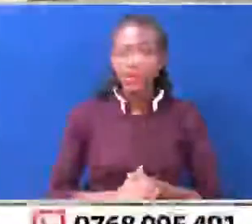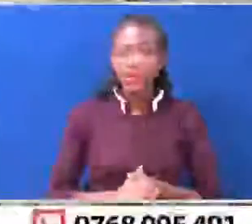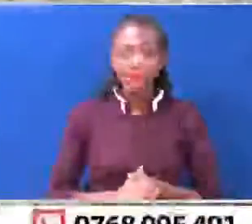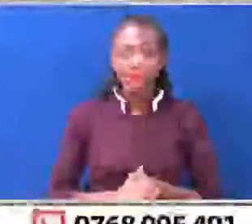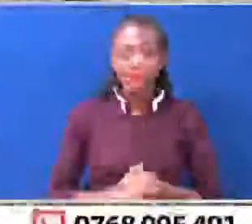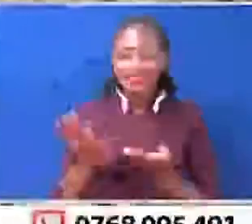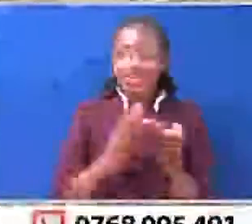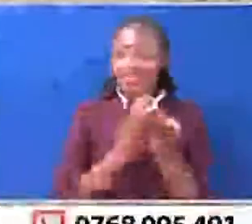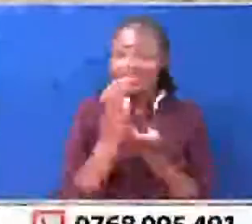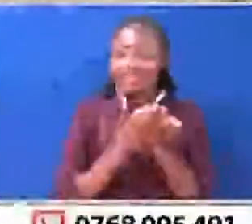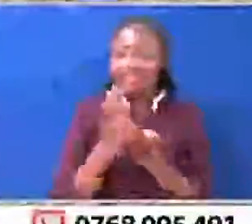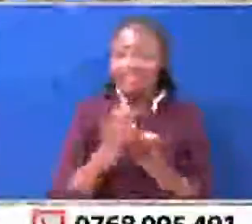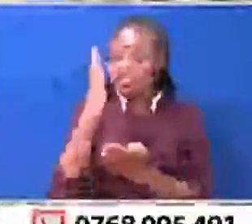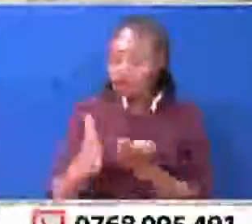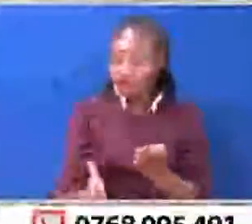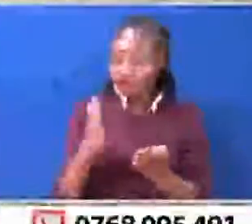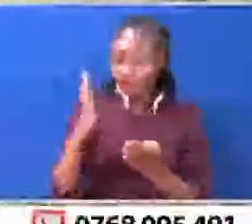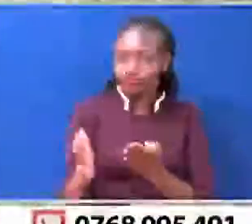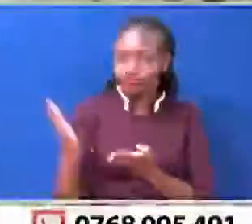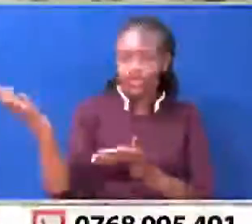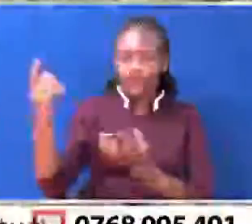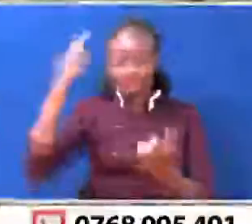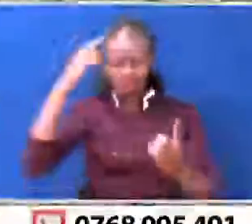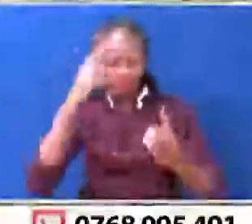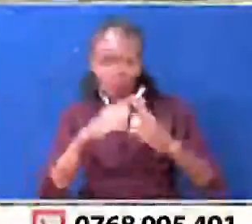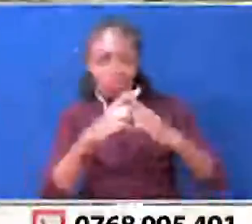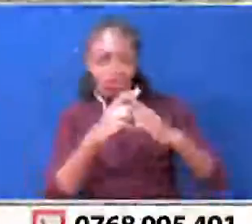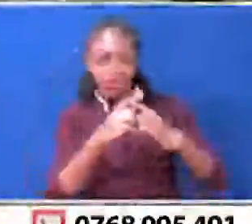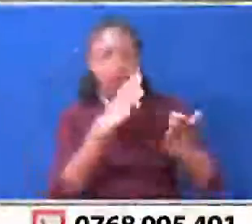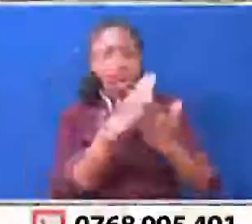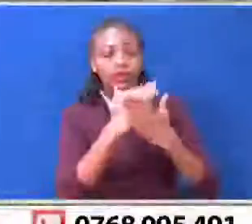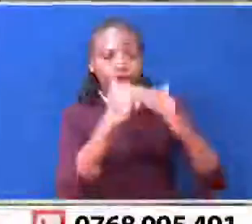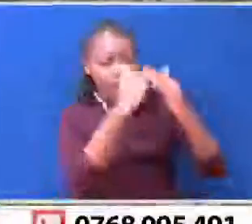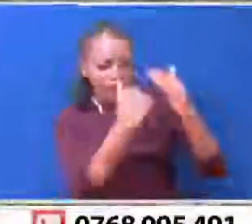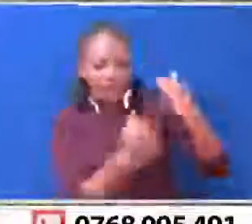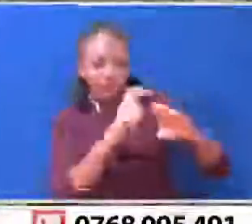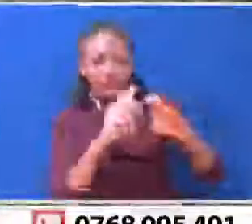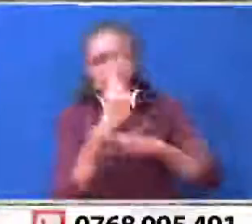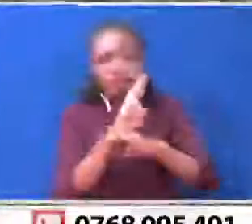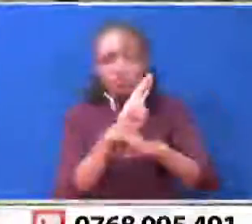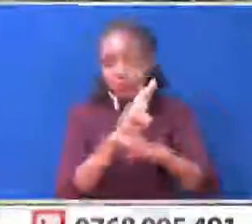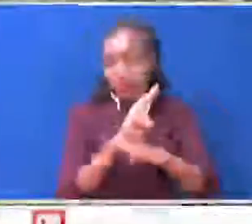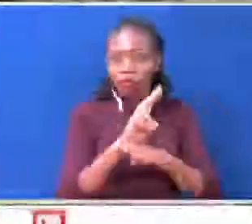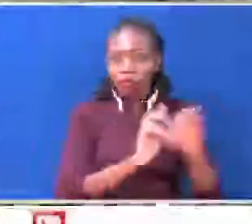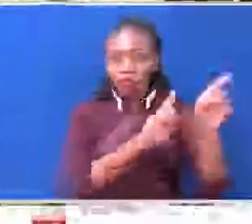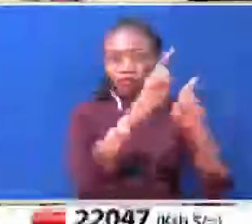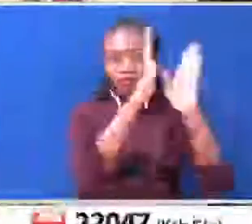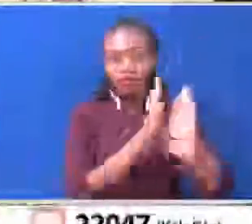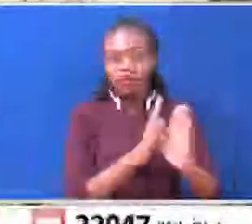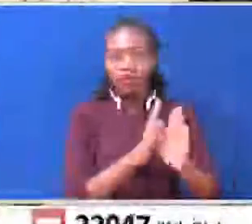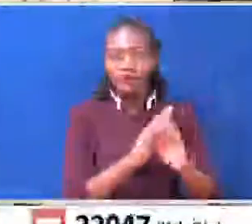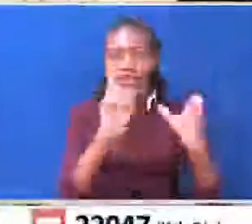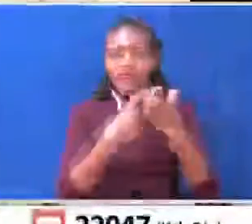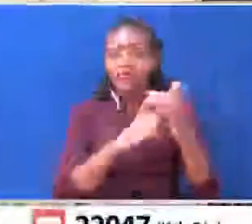Huduma hizo za reli zinatarajiwa kupunguza muda mwingi wanaotumia wasafiri katika barabara ya Mombasa kuabiri ndege.